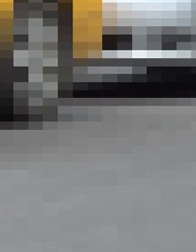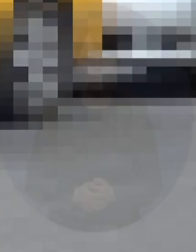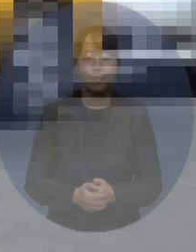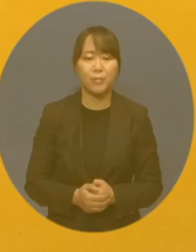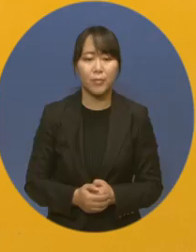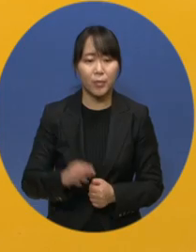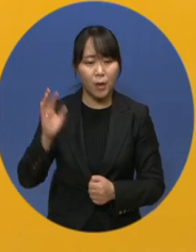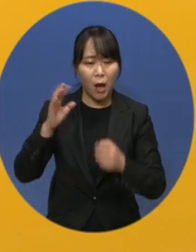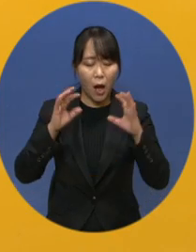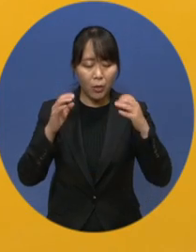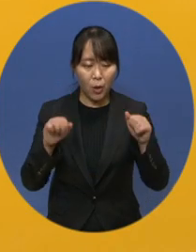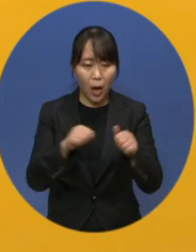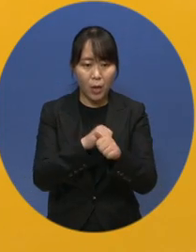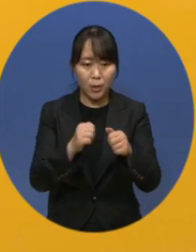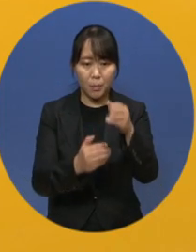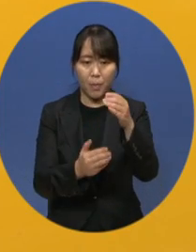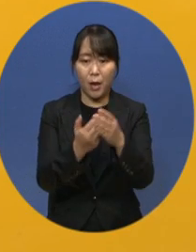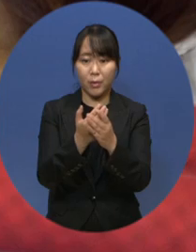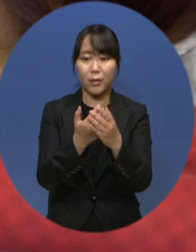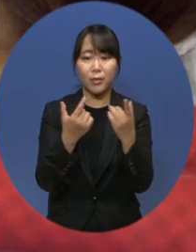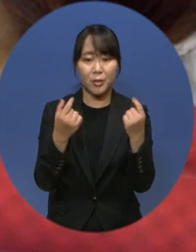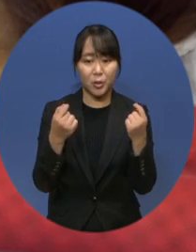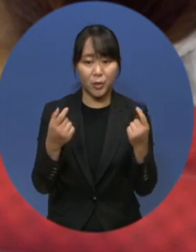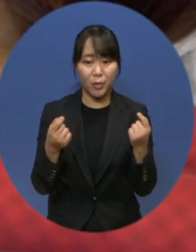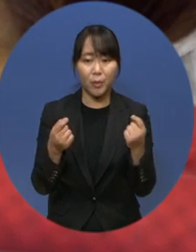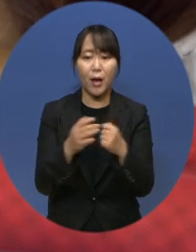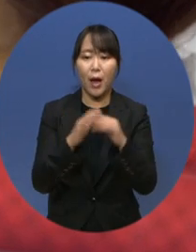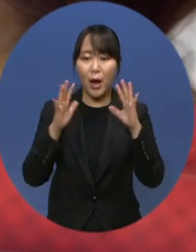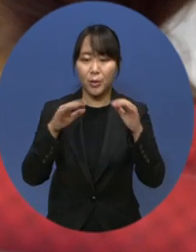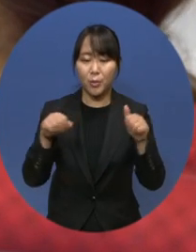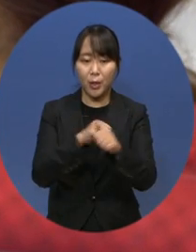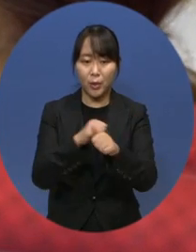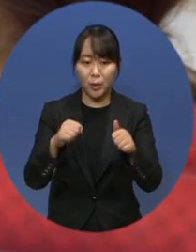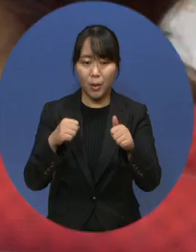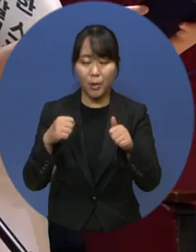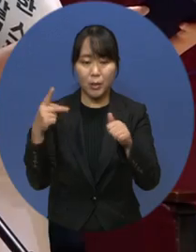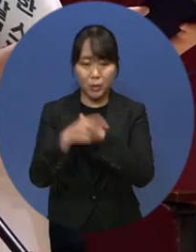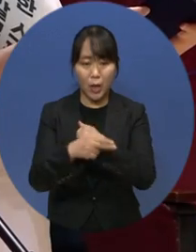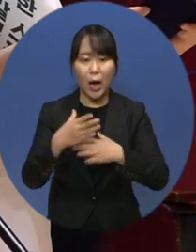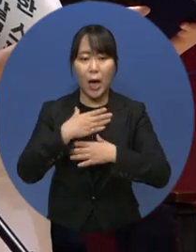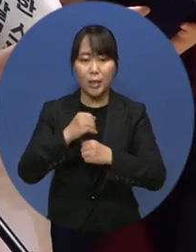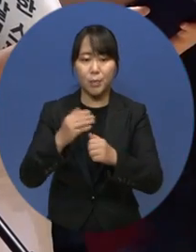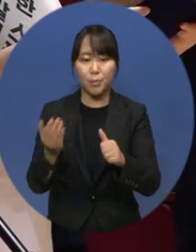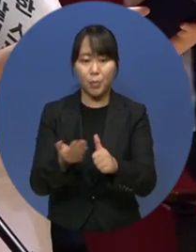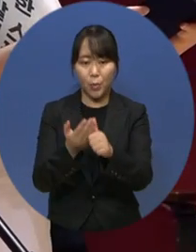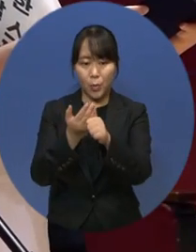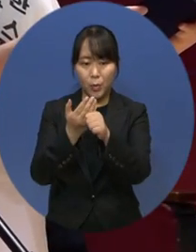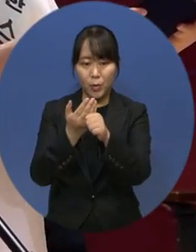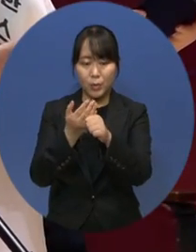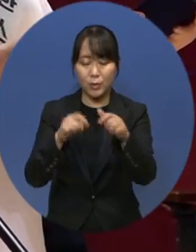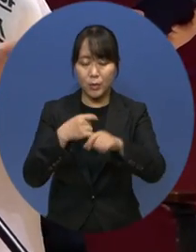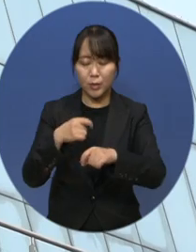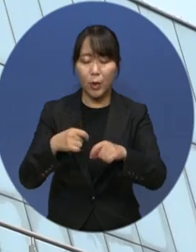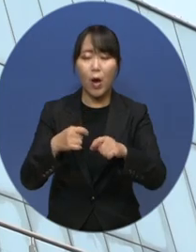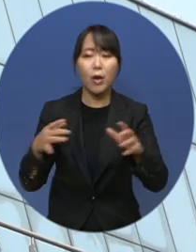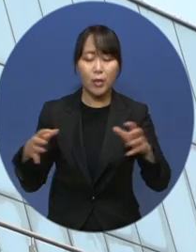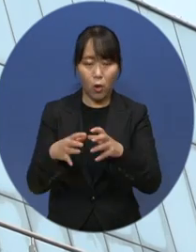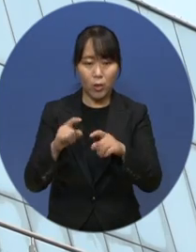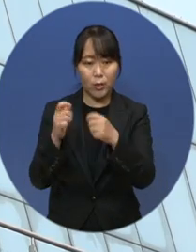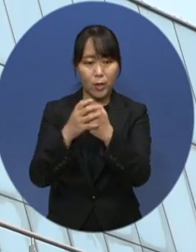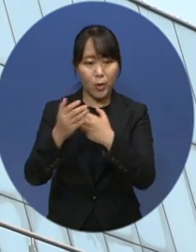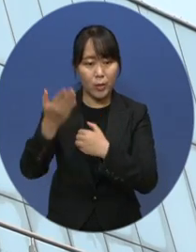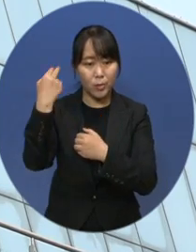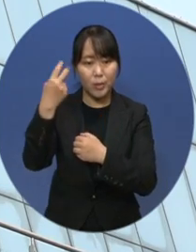최근 잇따른 아동학대 사건이 발생하는 가운데 아동학대 근절 및 안심보육 자정 결의대회가 지난달 28일